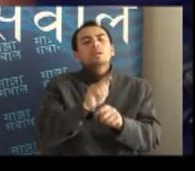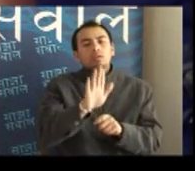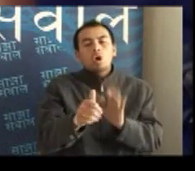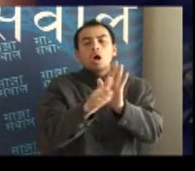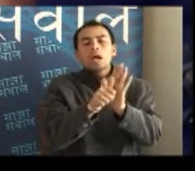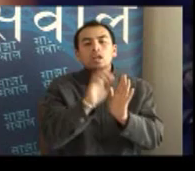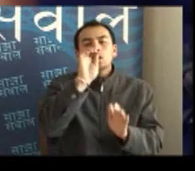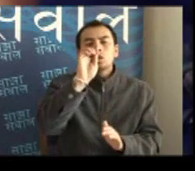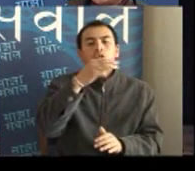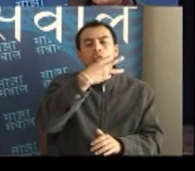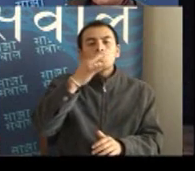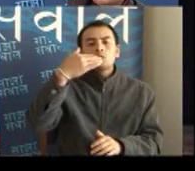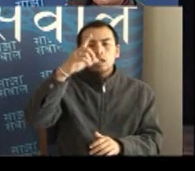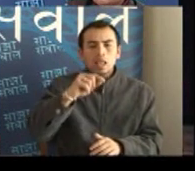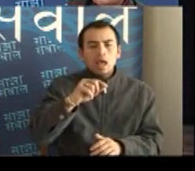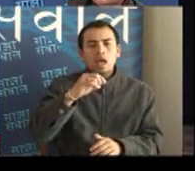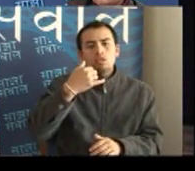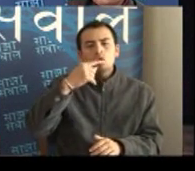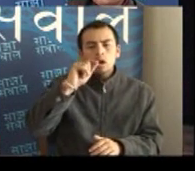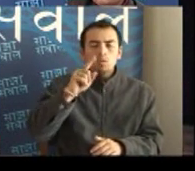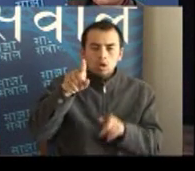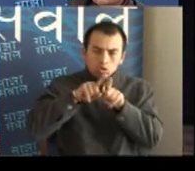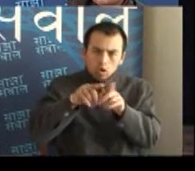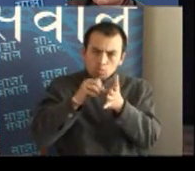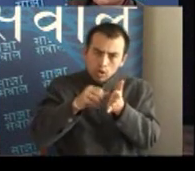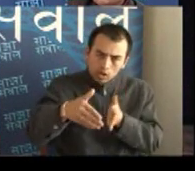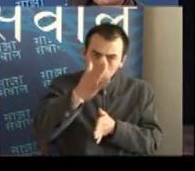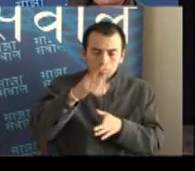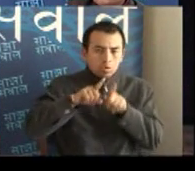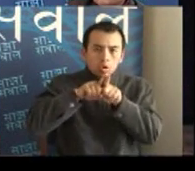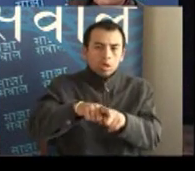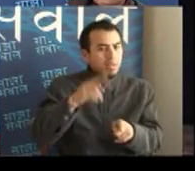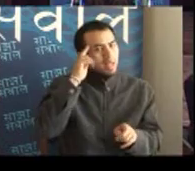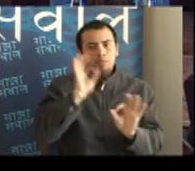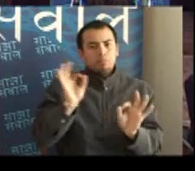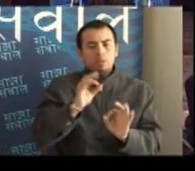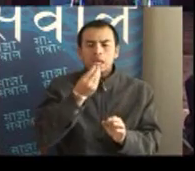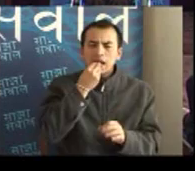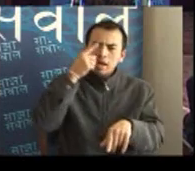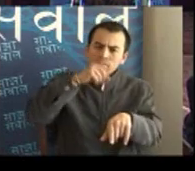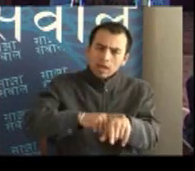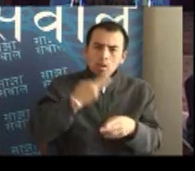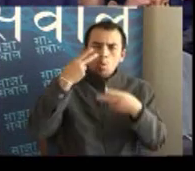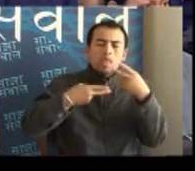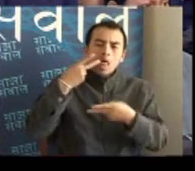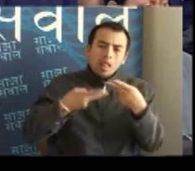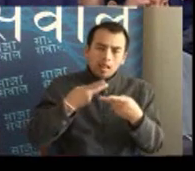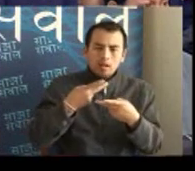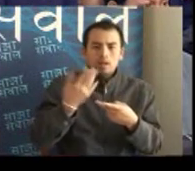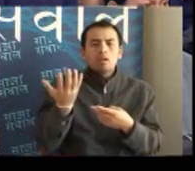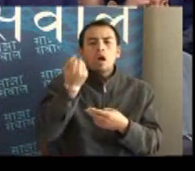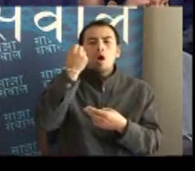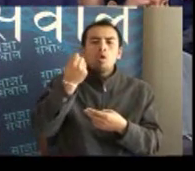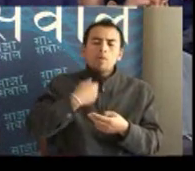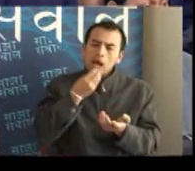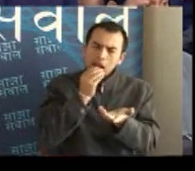अगाडि हुनुहुन्छ सुशीला ढकालजी, उहाँसँग पोखरा जाँदाखेरि उहाँ मेयर गाडीमा हुन्छ भने मलाई थाहा थिएन। खाना खाँदै रहँदा होटलमा साउजीले